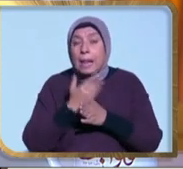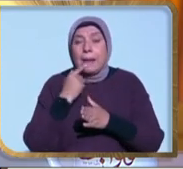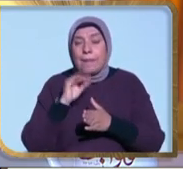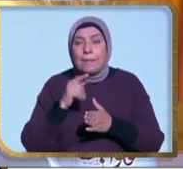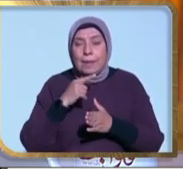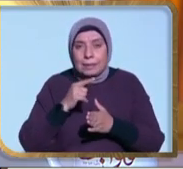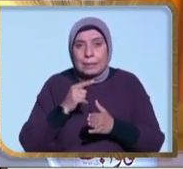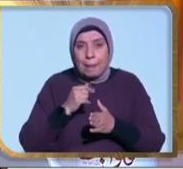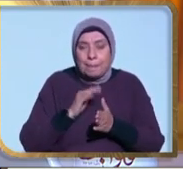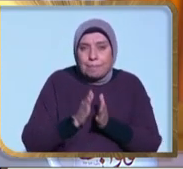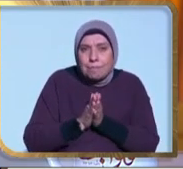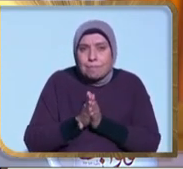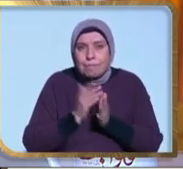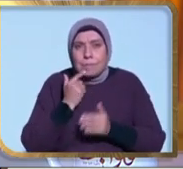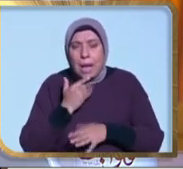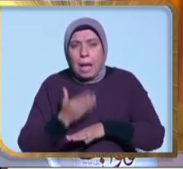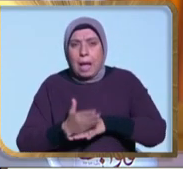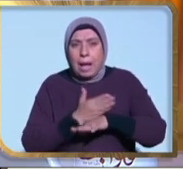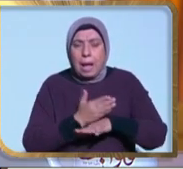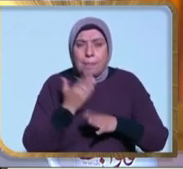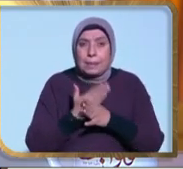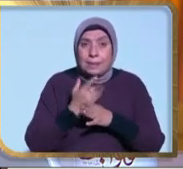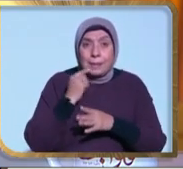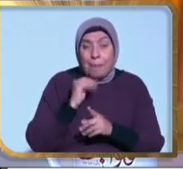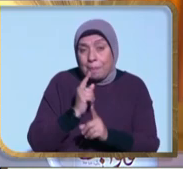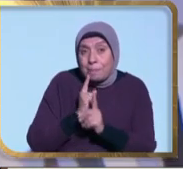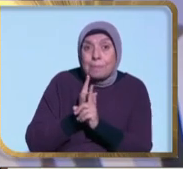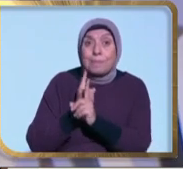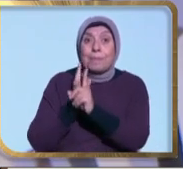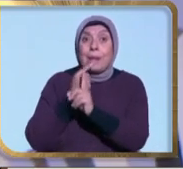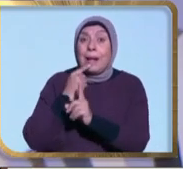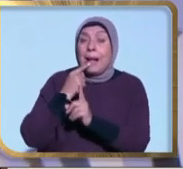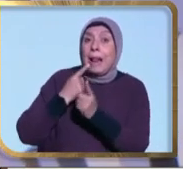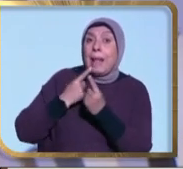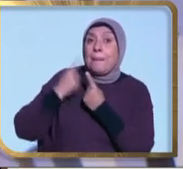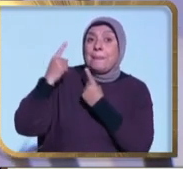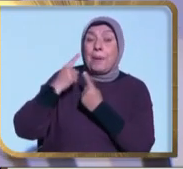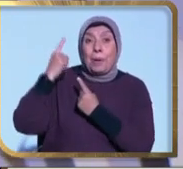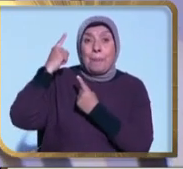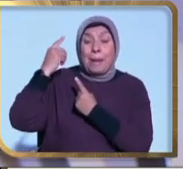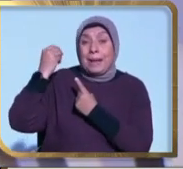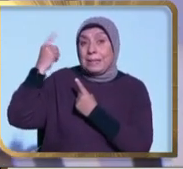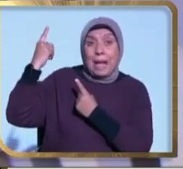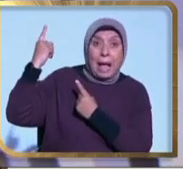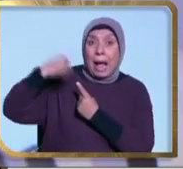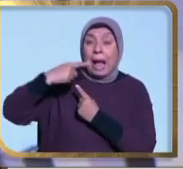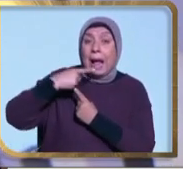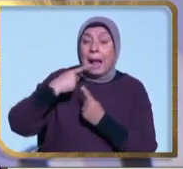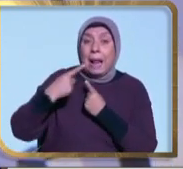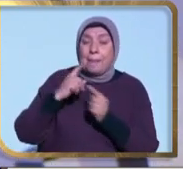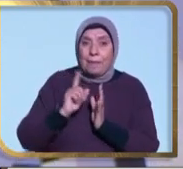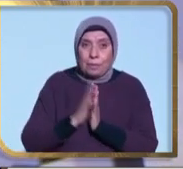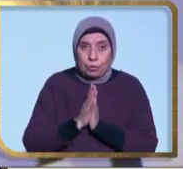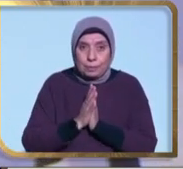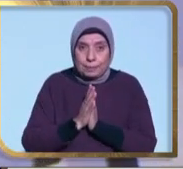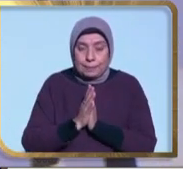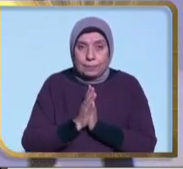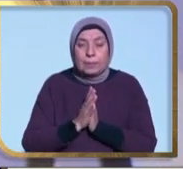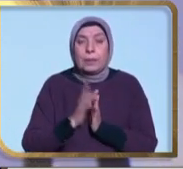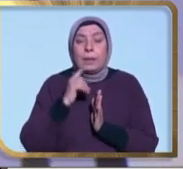عشان الترقي ده للقاء العظيم ده فسيدنا موسى انكر خلوف